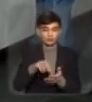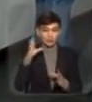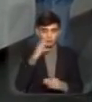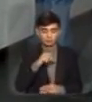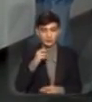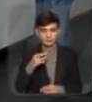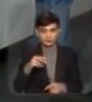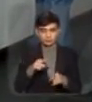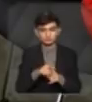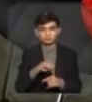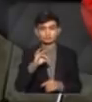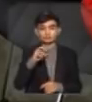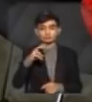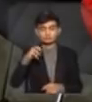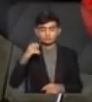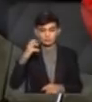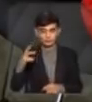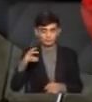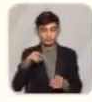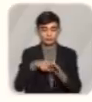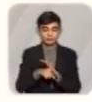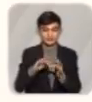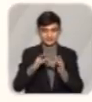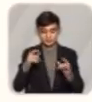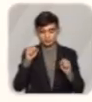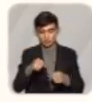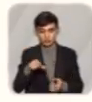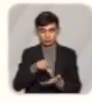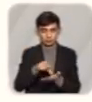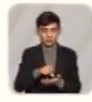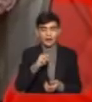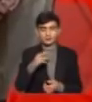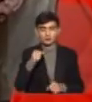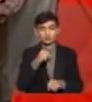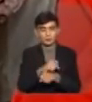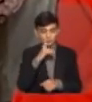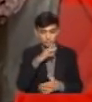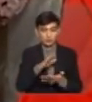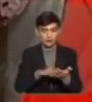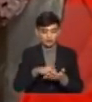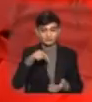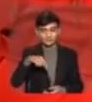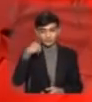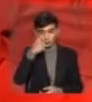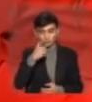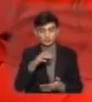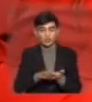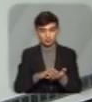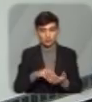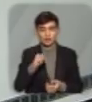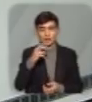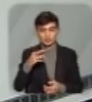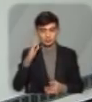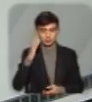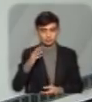Сондай ақ онлайн арқылы сауда жасап та қатысуға болады. Акция бұнымен тоқтап қалмақ емес. Биыл да ол жалғасын табады.